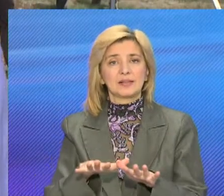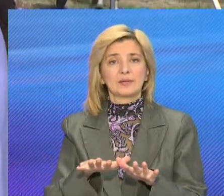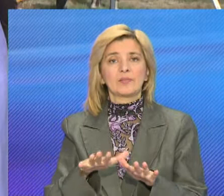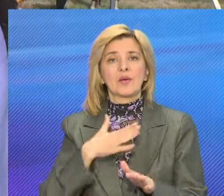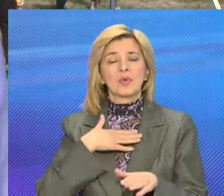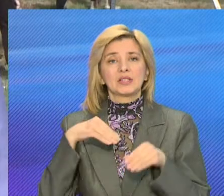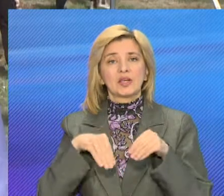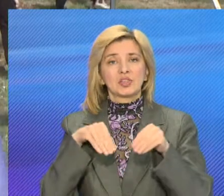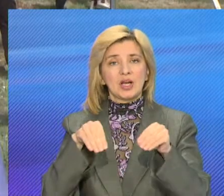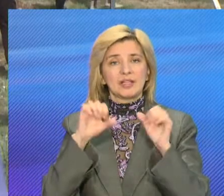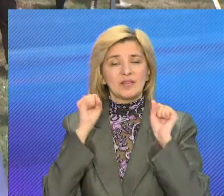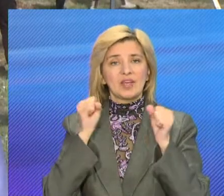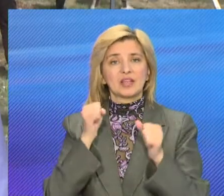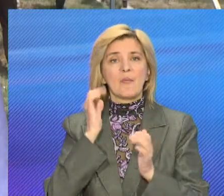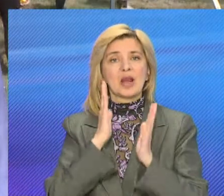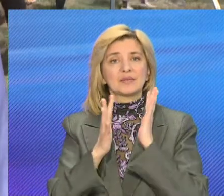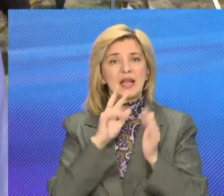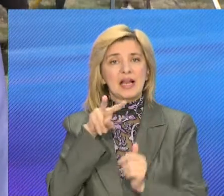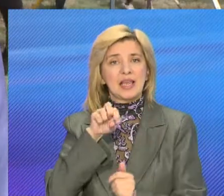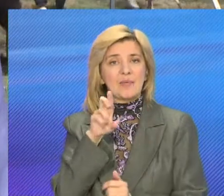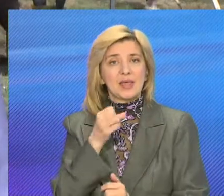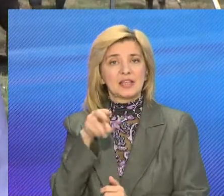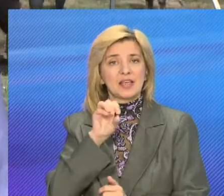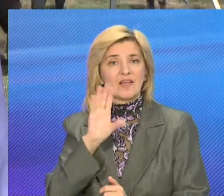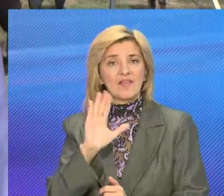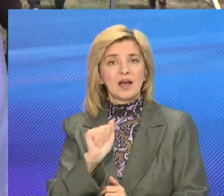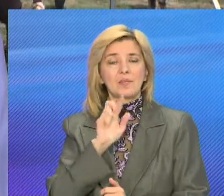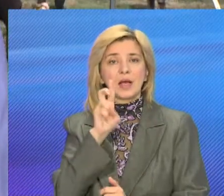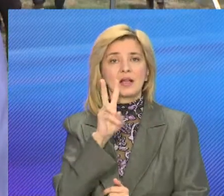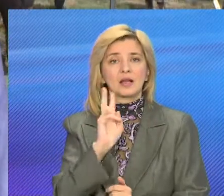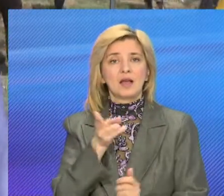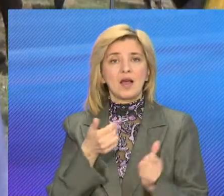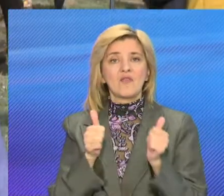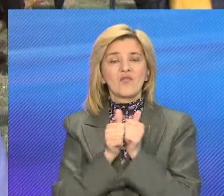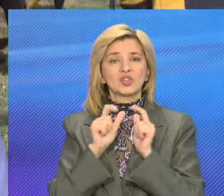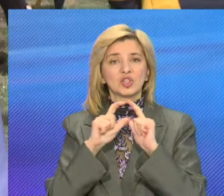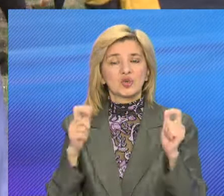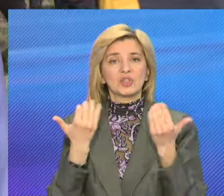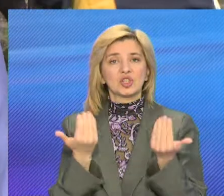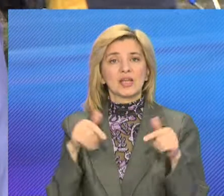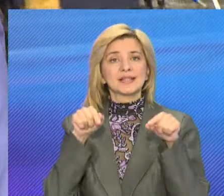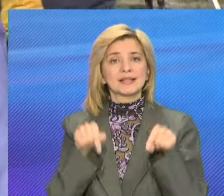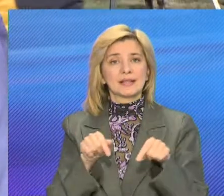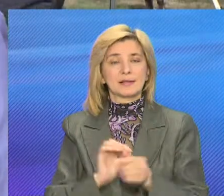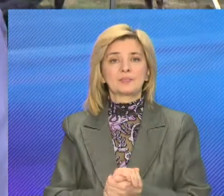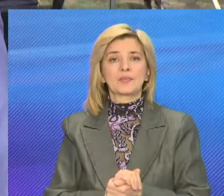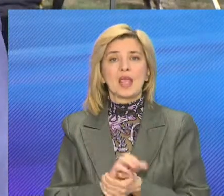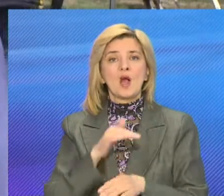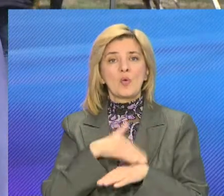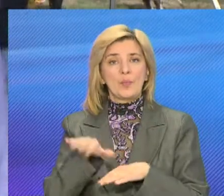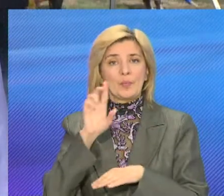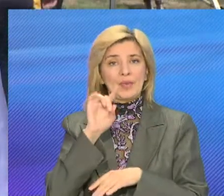Лебедева, на бульваре Ленинского комсомола, возле школ. Сейчас мы вот здесь, вот на